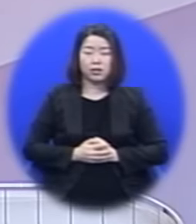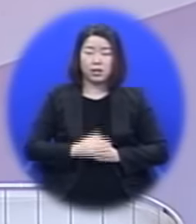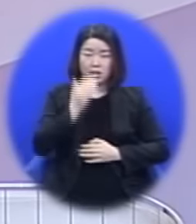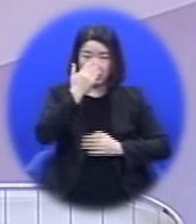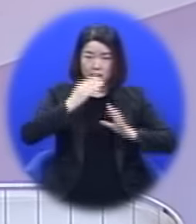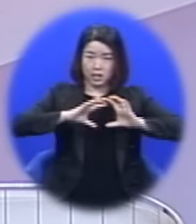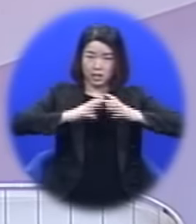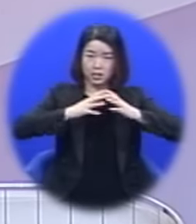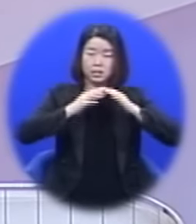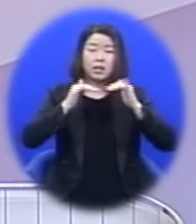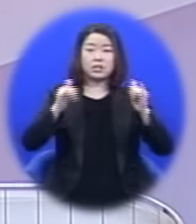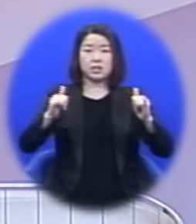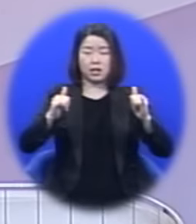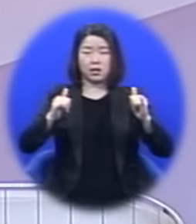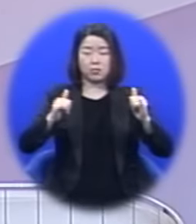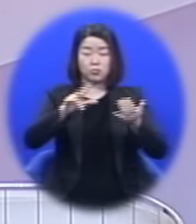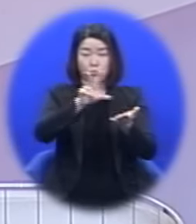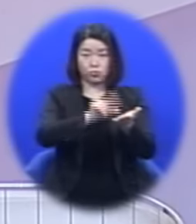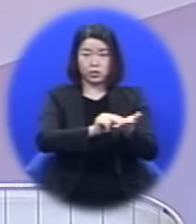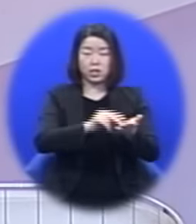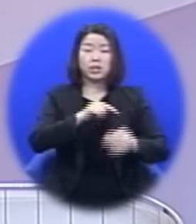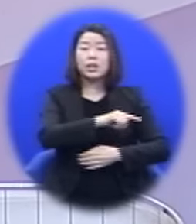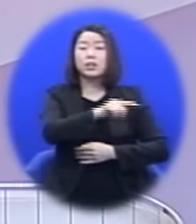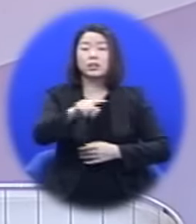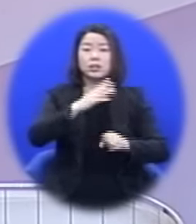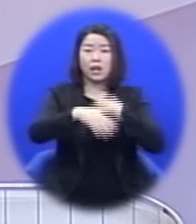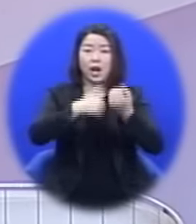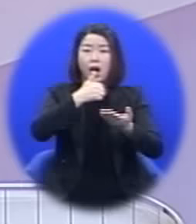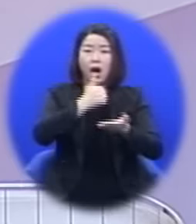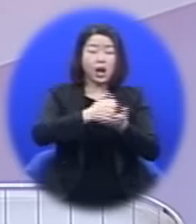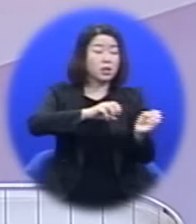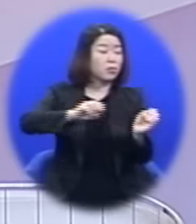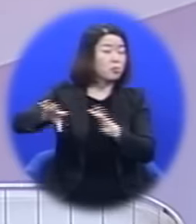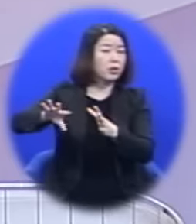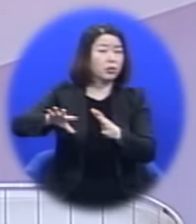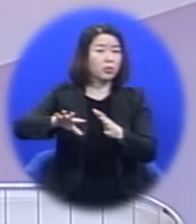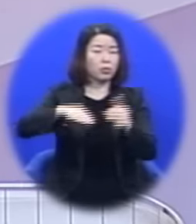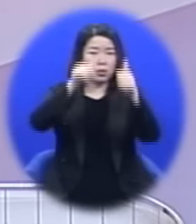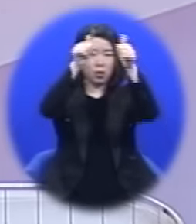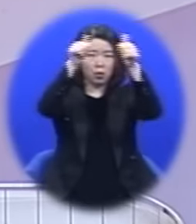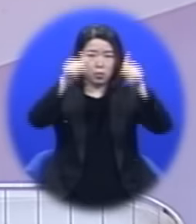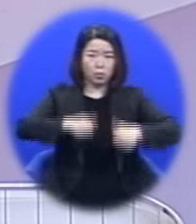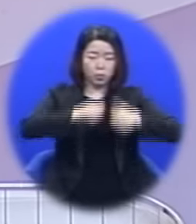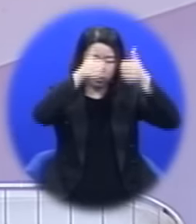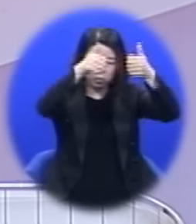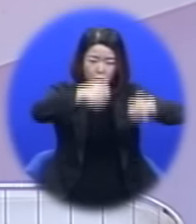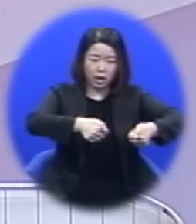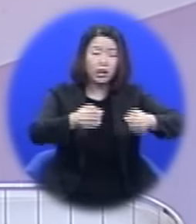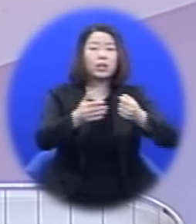이스라엘 백성의 문제는 그들이 하나님을 버리고 우상 숭배했던 것입니다.